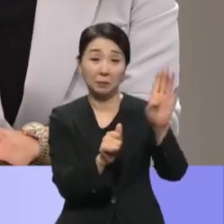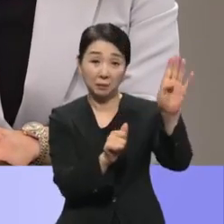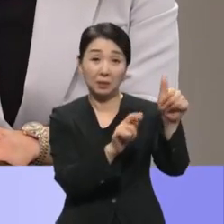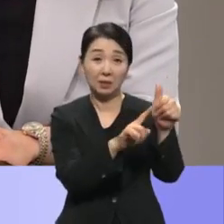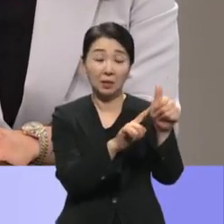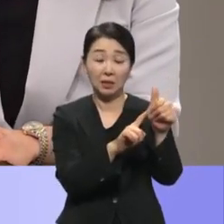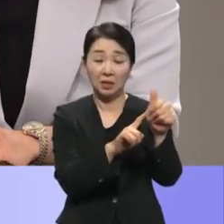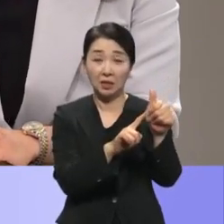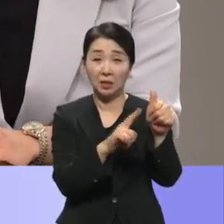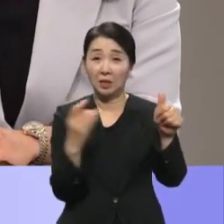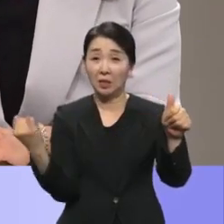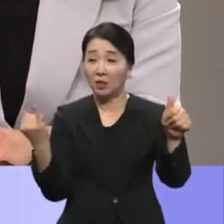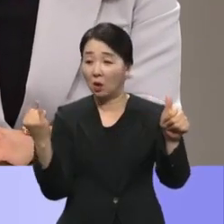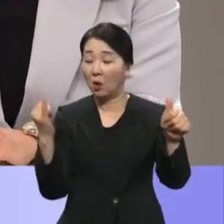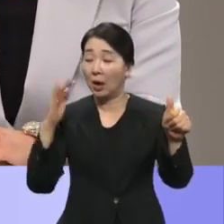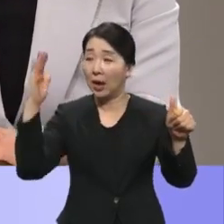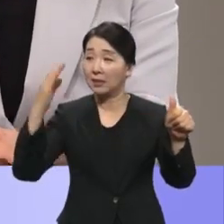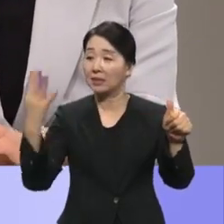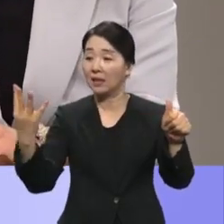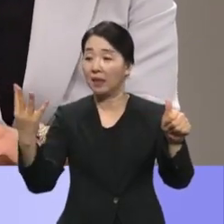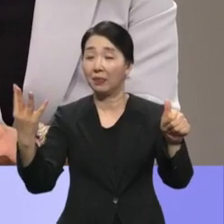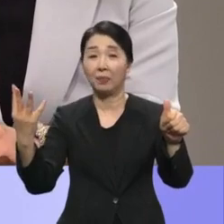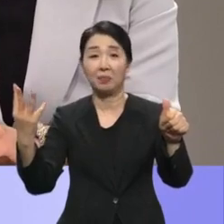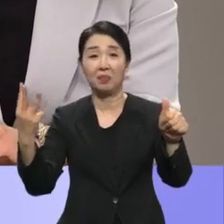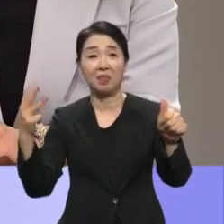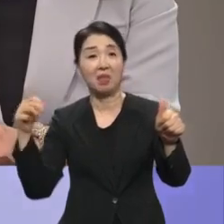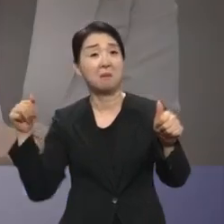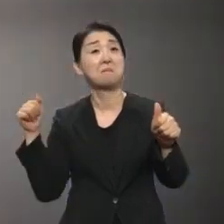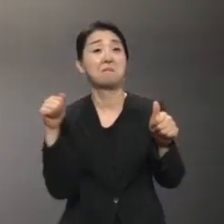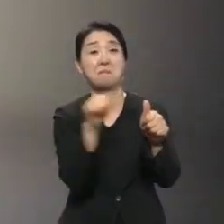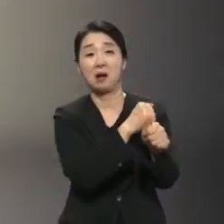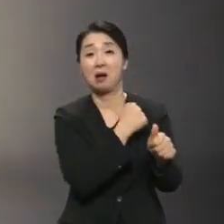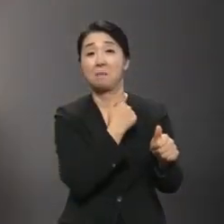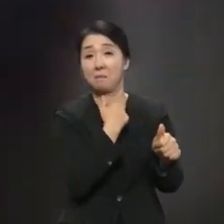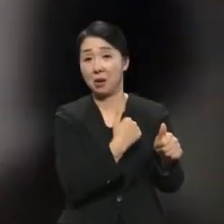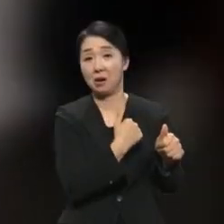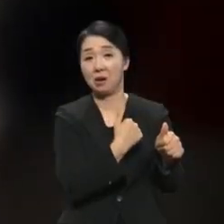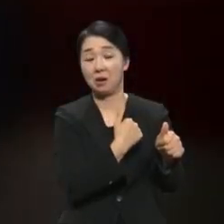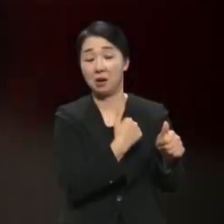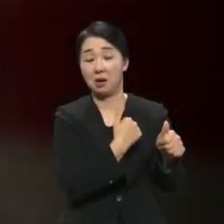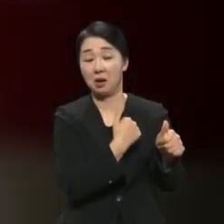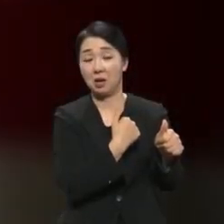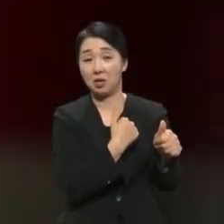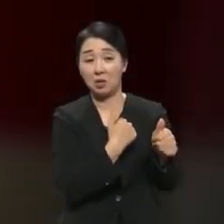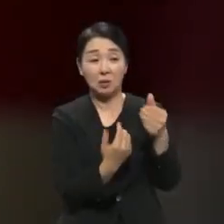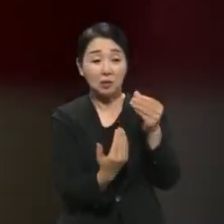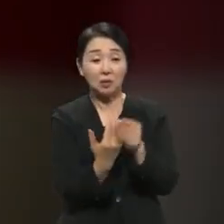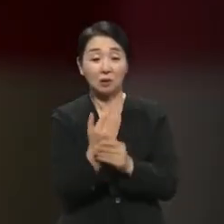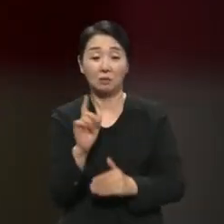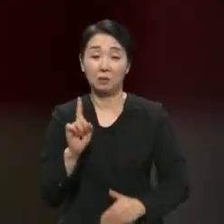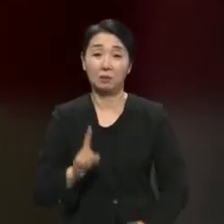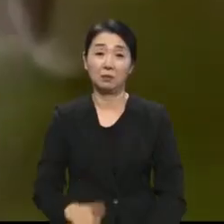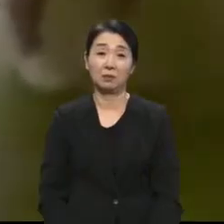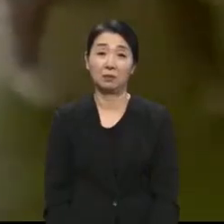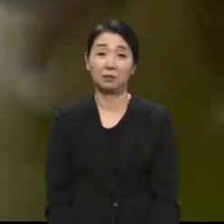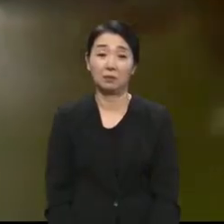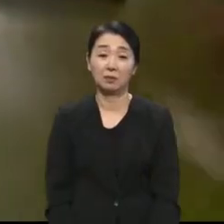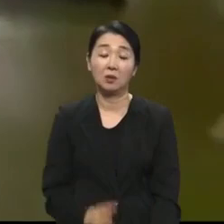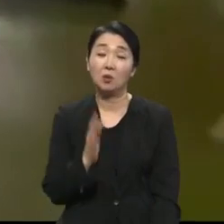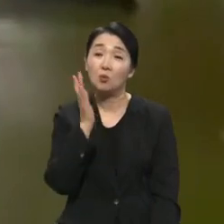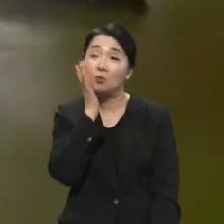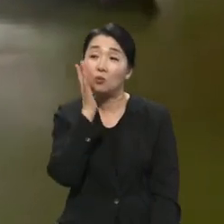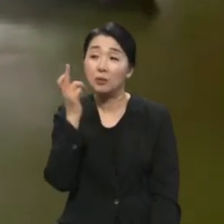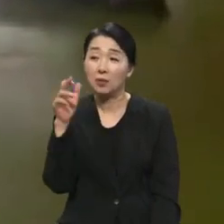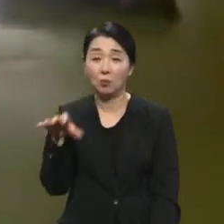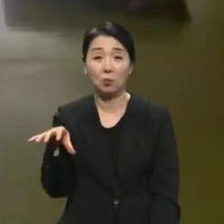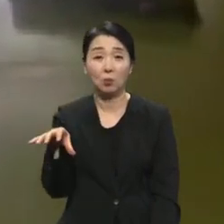한사건입니다 .변호사님, 이것에대해설명해주시겠습니까? 어떤사건이었나요? 예.예.말씀